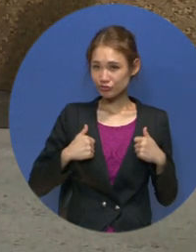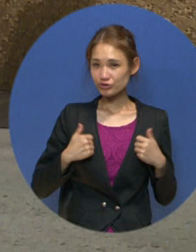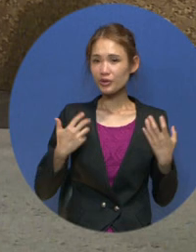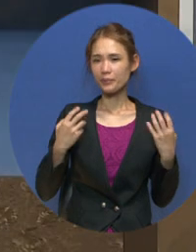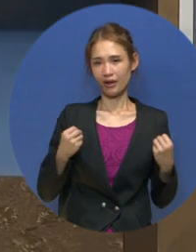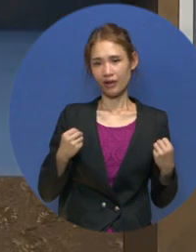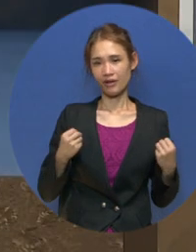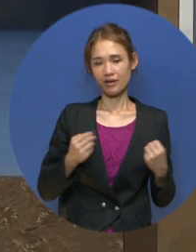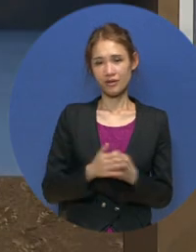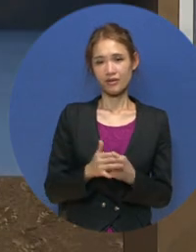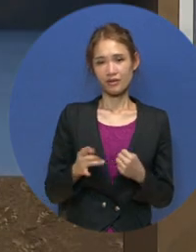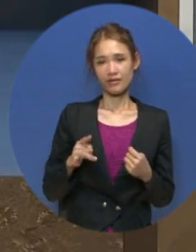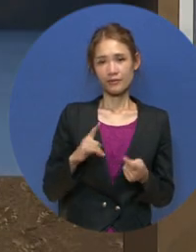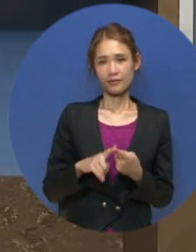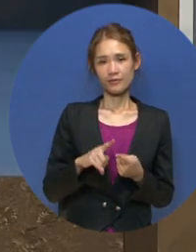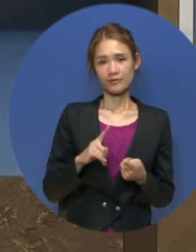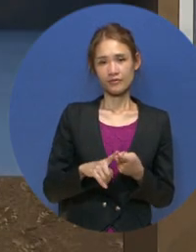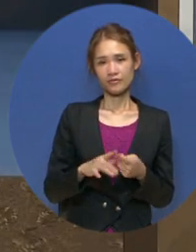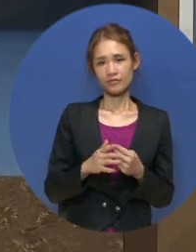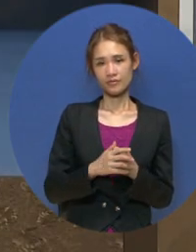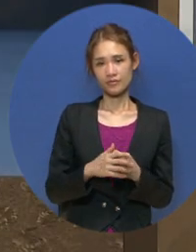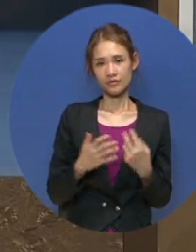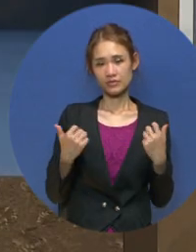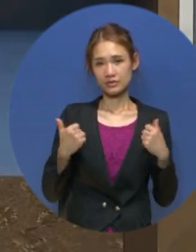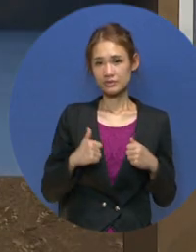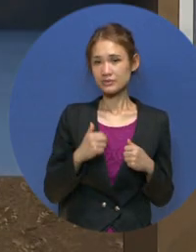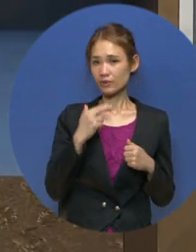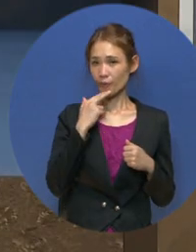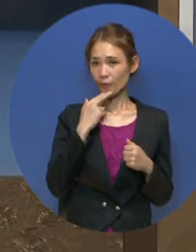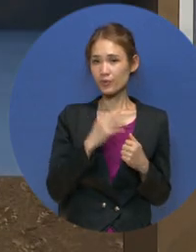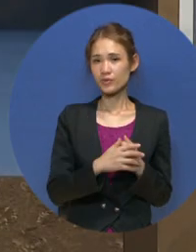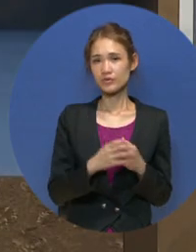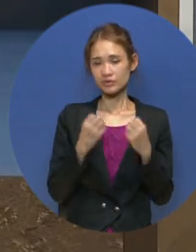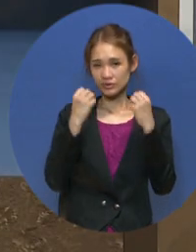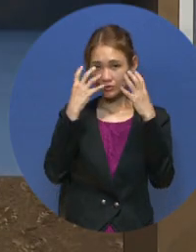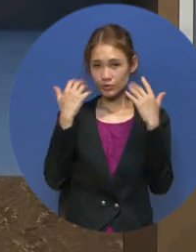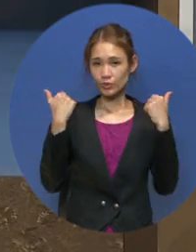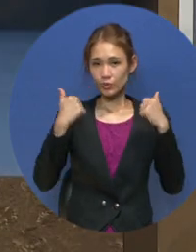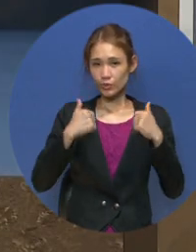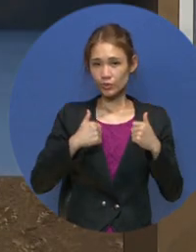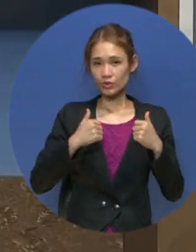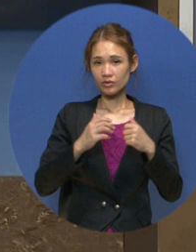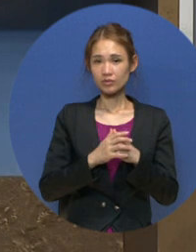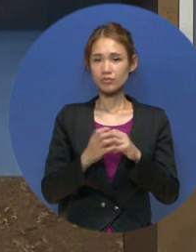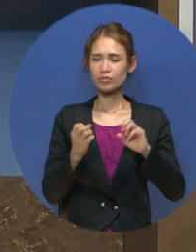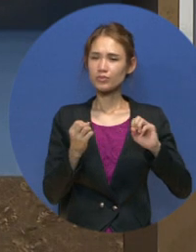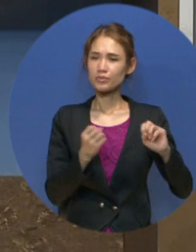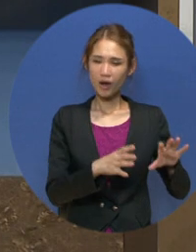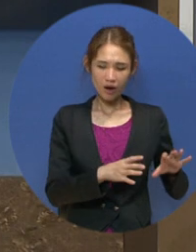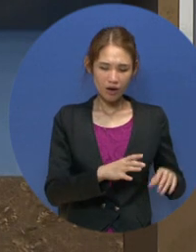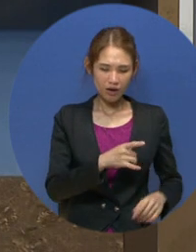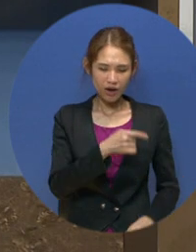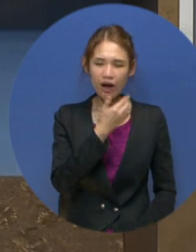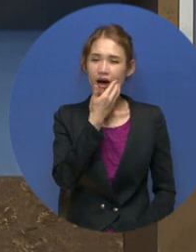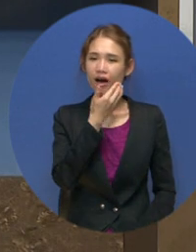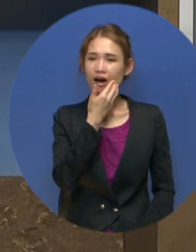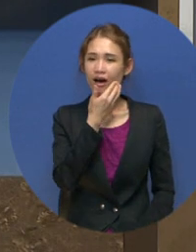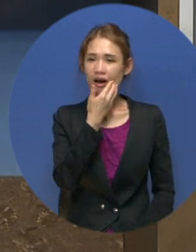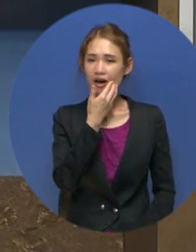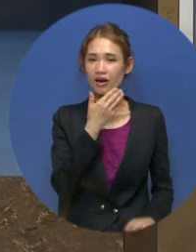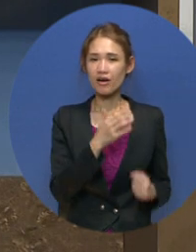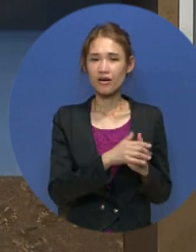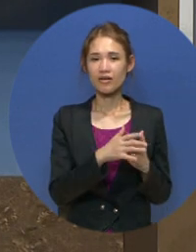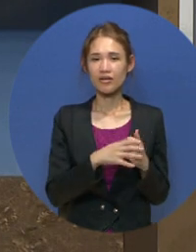많은데 그 의류나 옷, 그러니까 입지 않은 새 옷들은 좀 버리기가 아깝더라고요. 네.